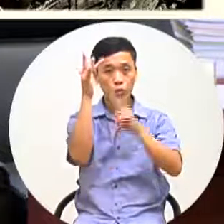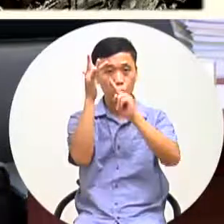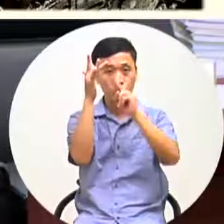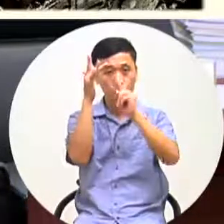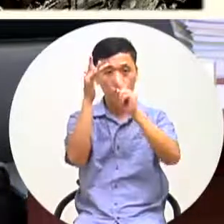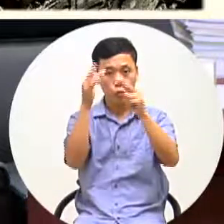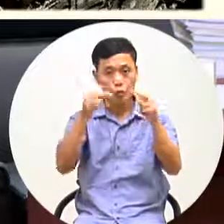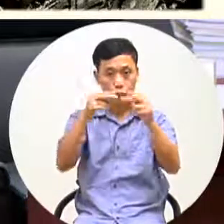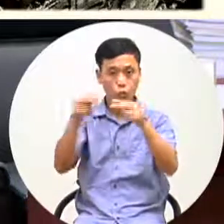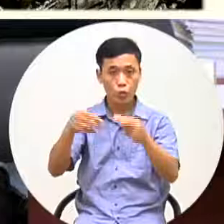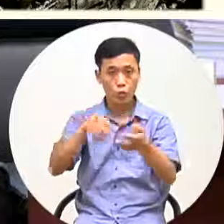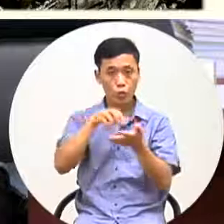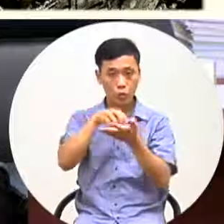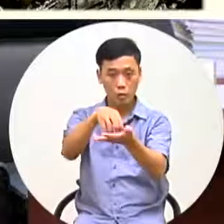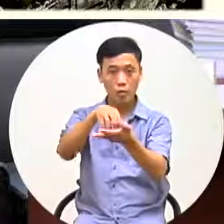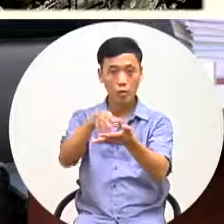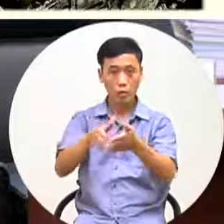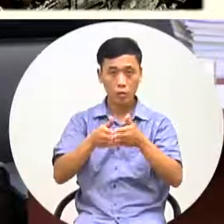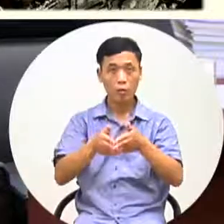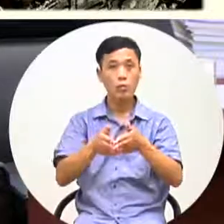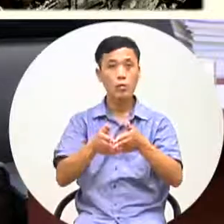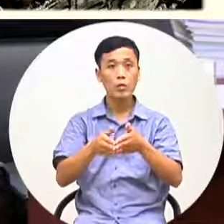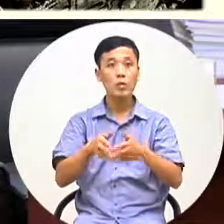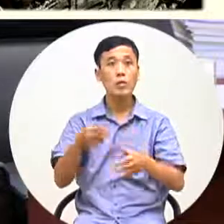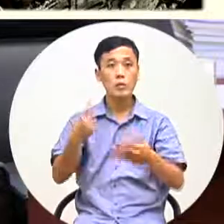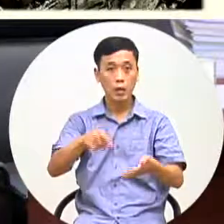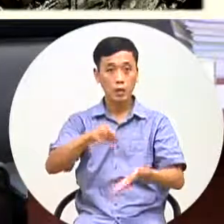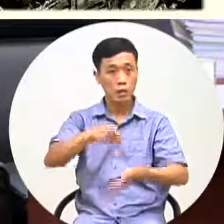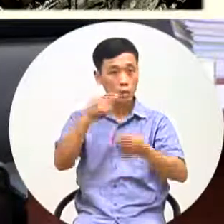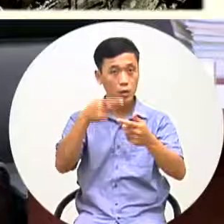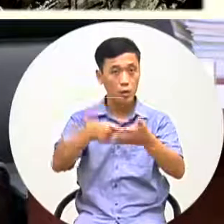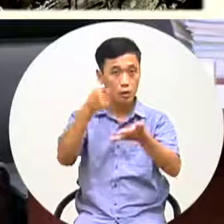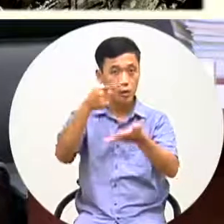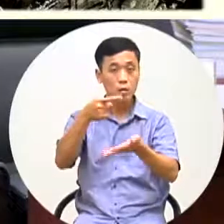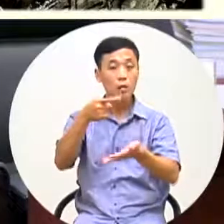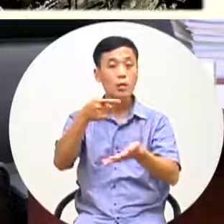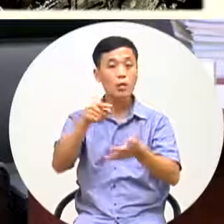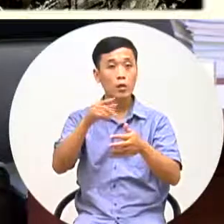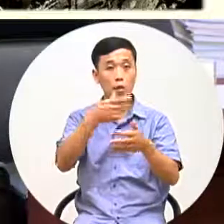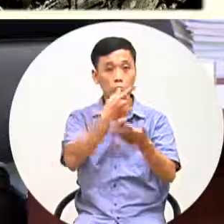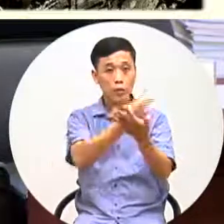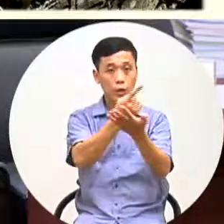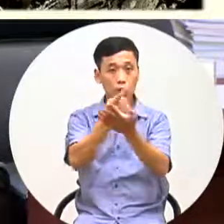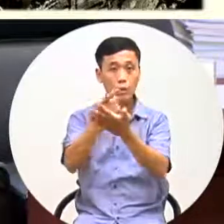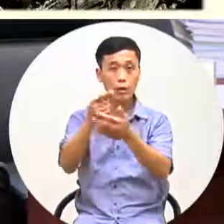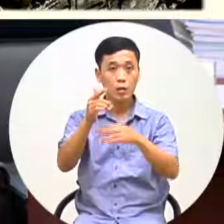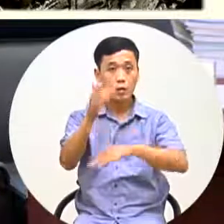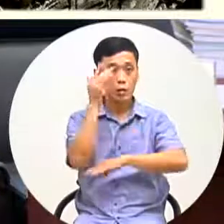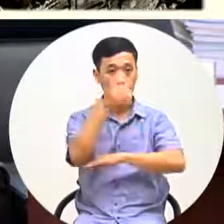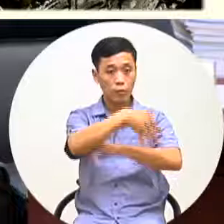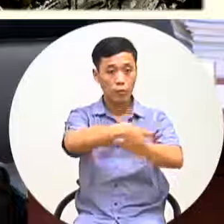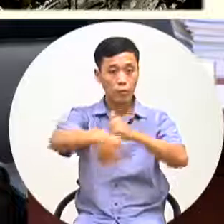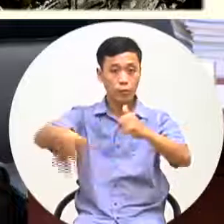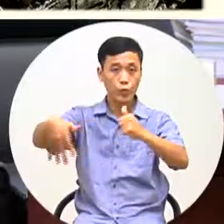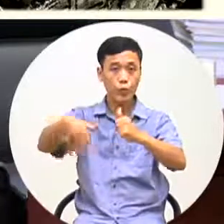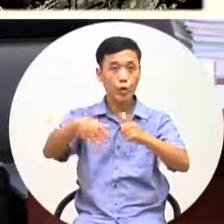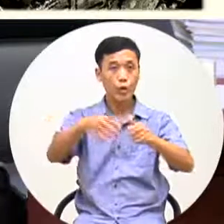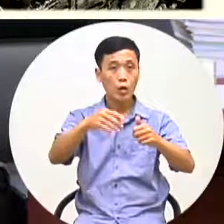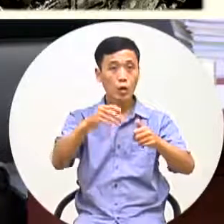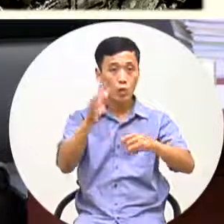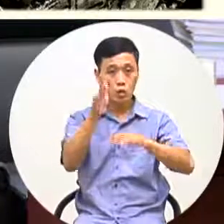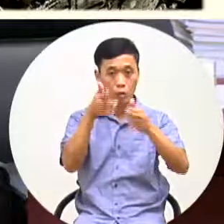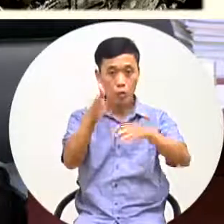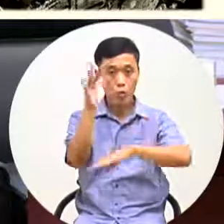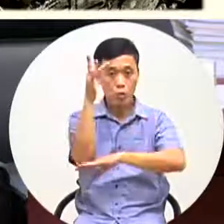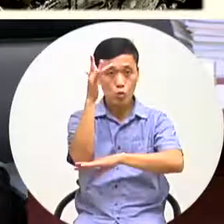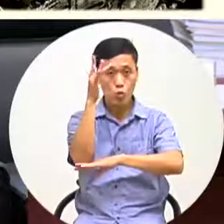了，只要是各个单位有管道树木的这个承办人员，一定要去上课，学